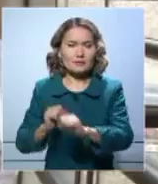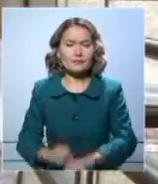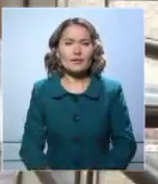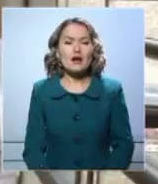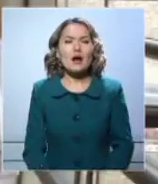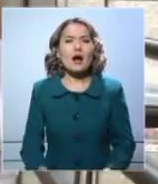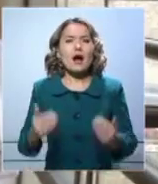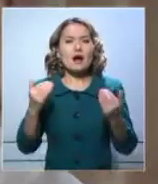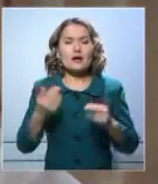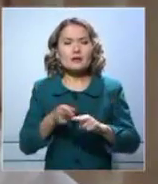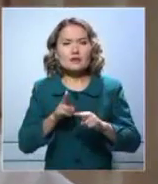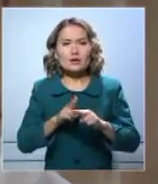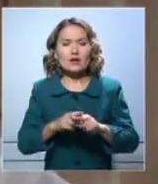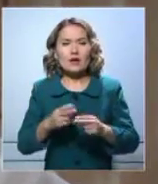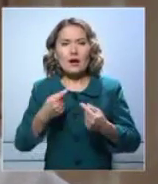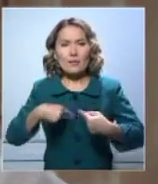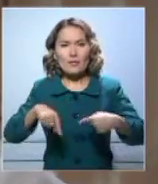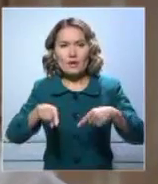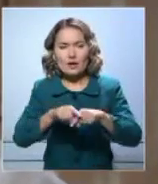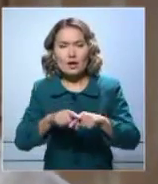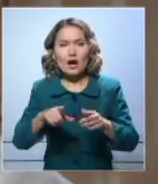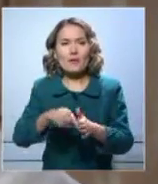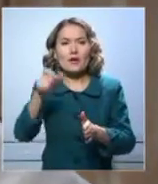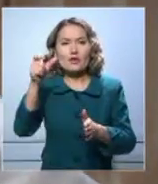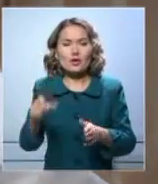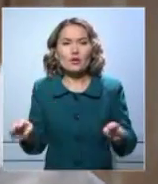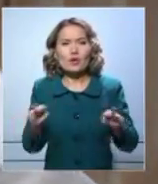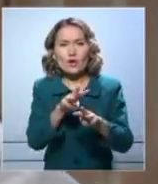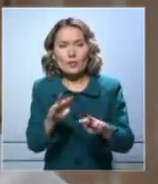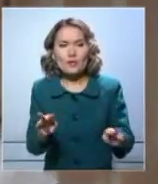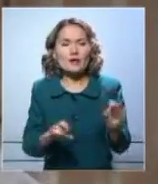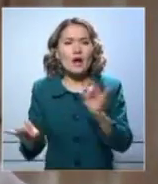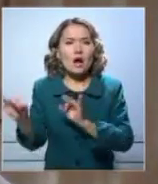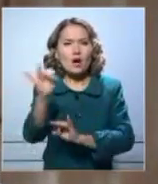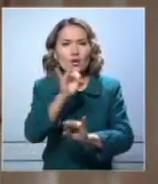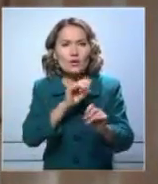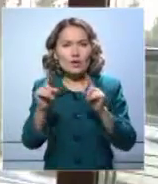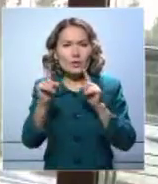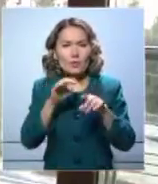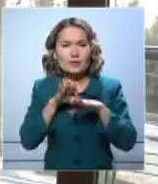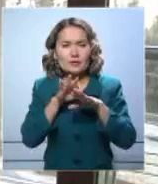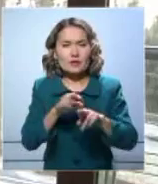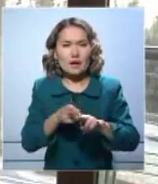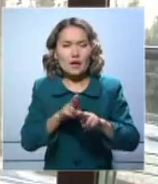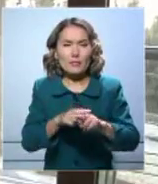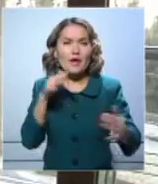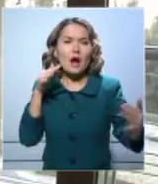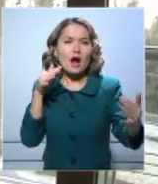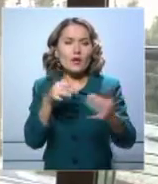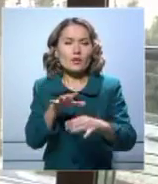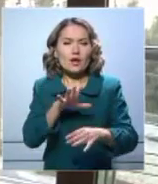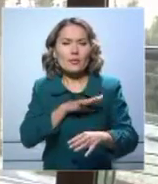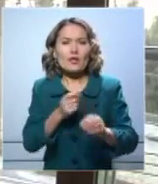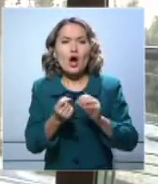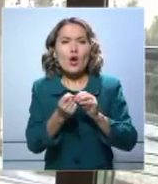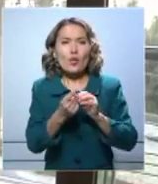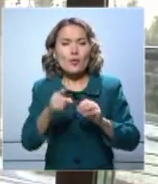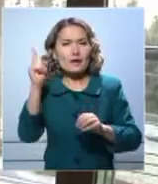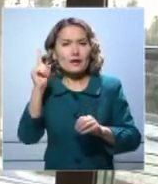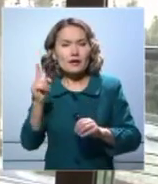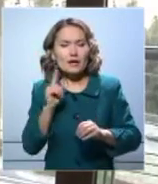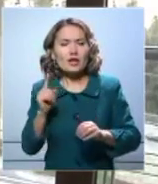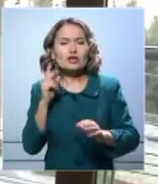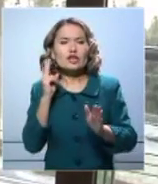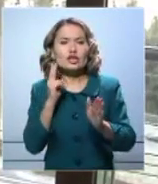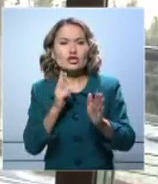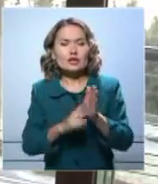Біріккен Араб тізімі партиясының атынан сайланған депутат Абдалла Абу Маруф та қолдап отыр. Қақтығыс кезінде 11 Израиль мен 70 палестиналық